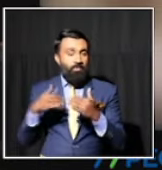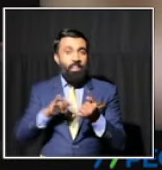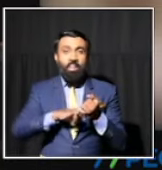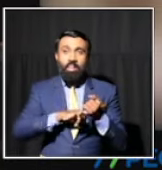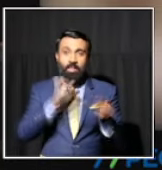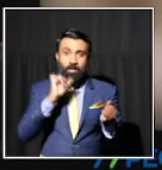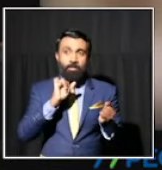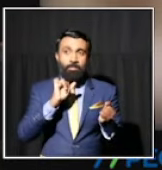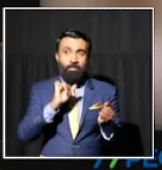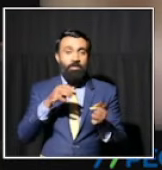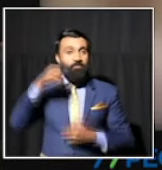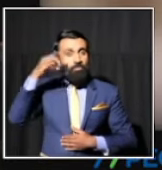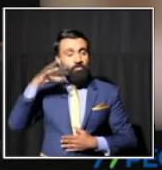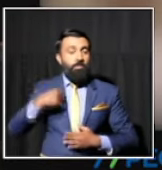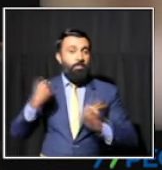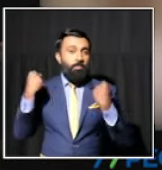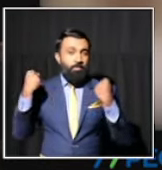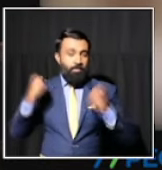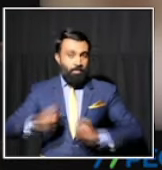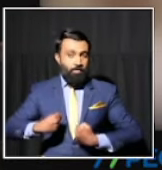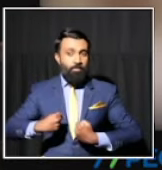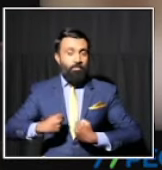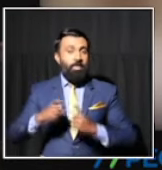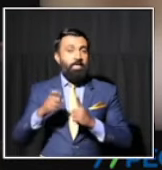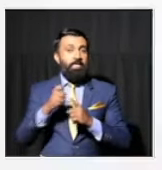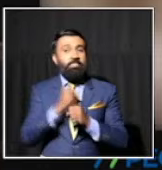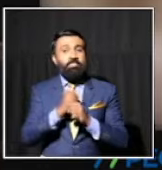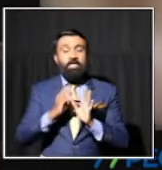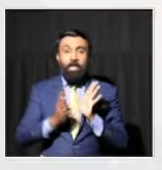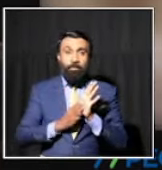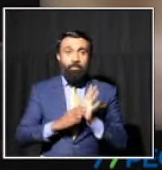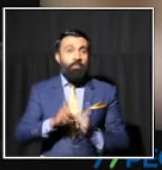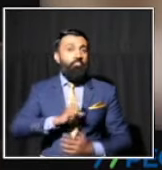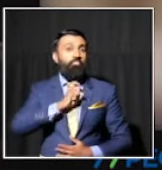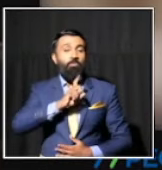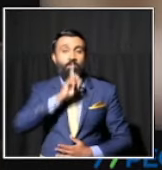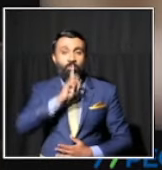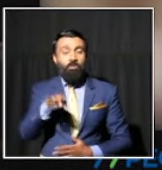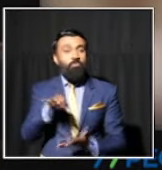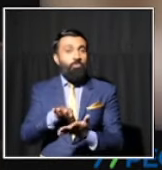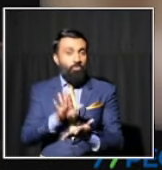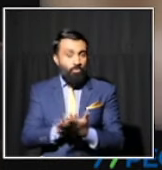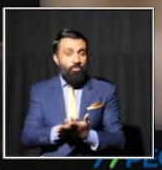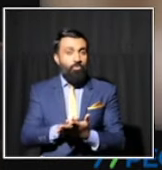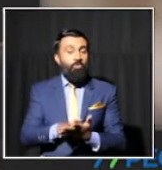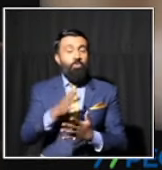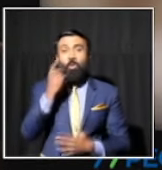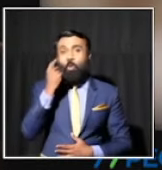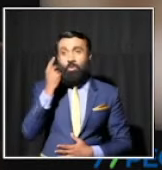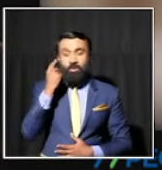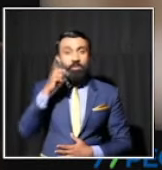ඒ වගේම විදුලි බල මණ්ඩලයේ සභාපති සාමාන්‍ය අධිකාරී තුන්දෙනාටම ගියලා හොඳටම කෑ ගැව්වෙන් පස්සේ මේක දැන් අනුමත කරනවා යුනයිටඩ් සෝලා ඕස්ට්‍රේලියා කියලා කම්පැනි